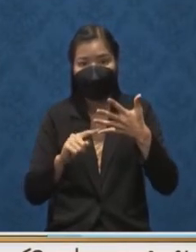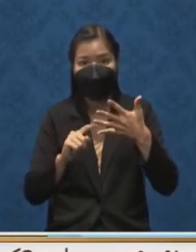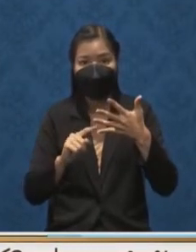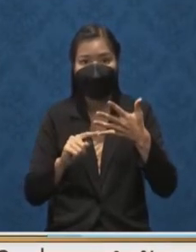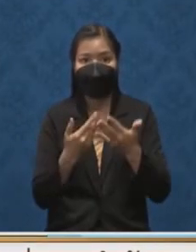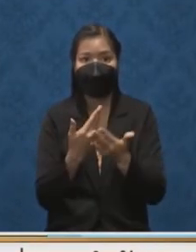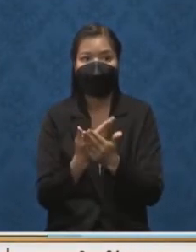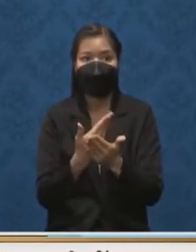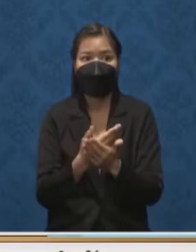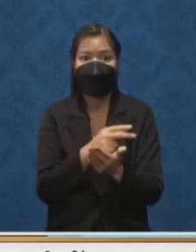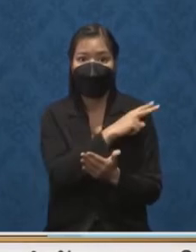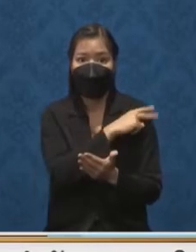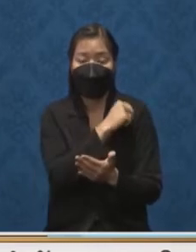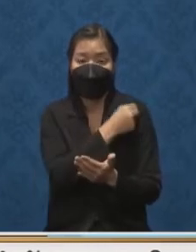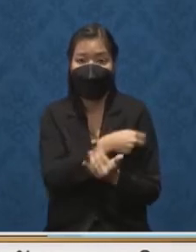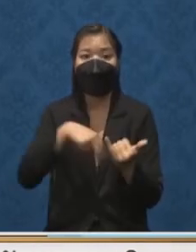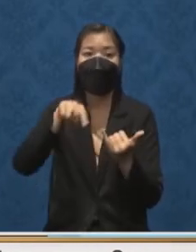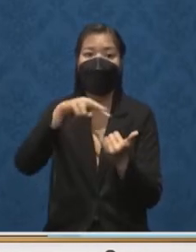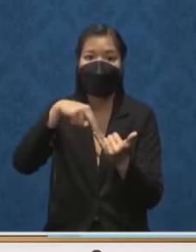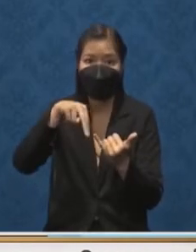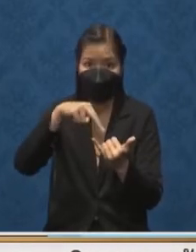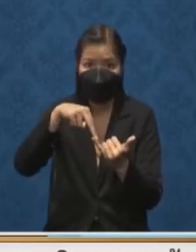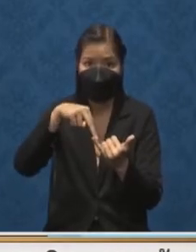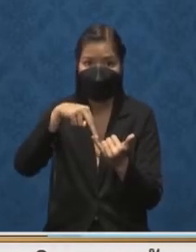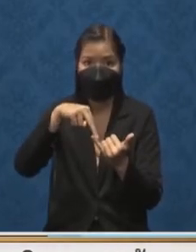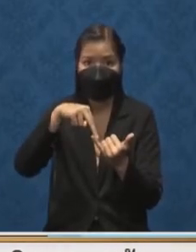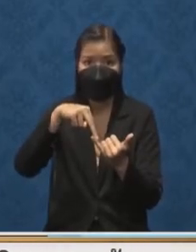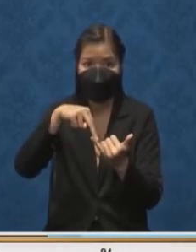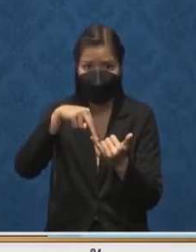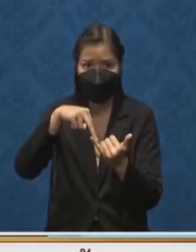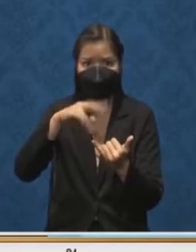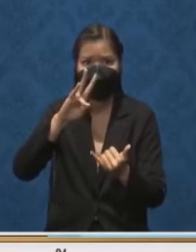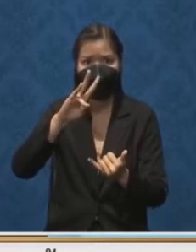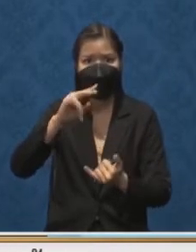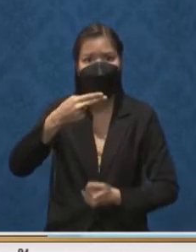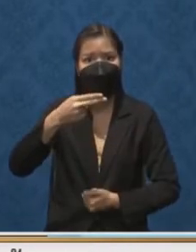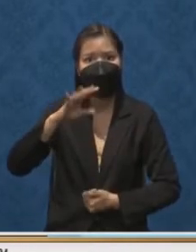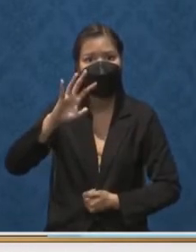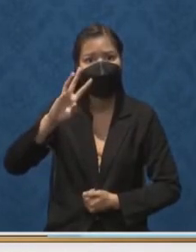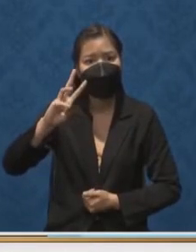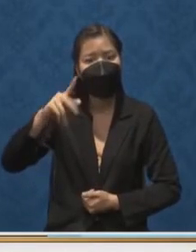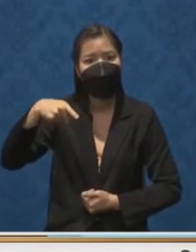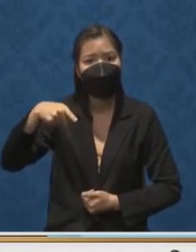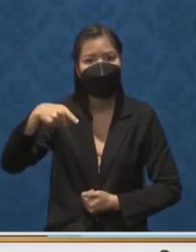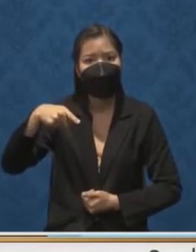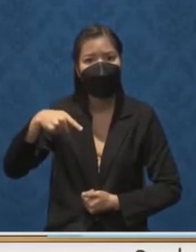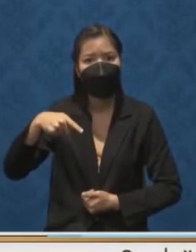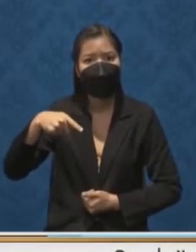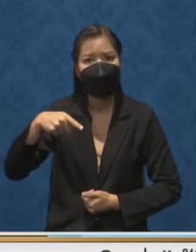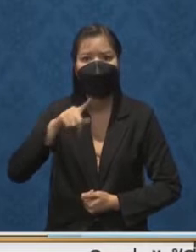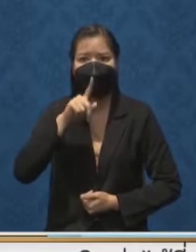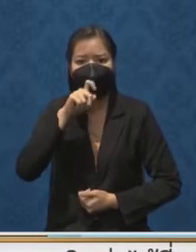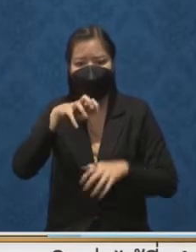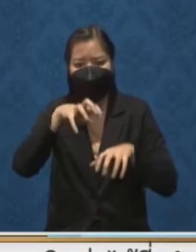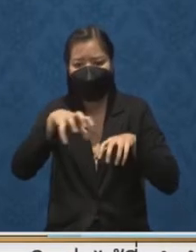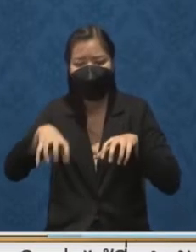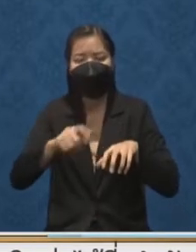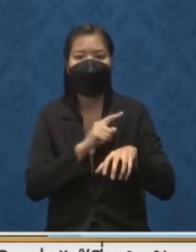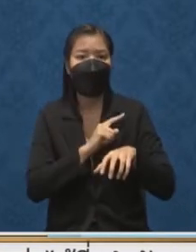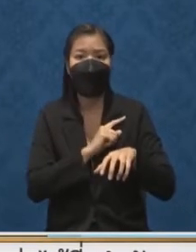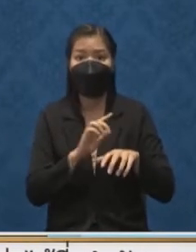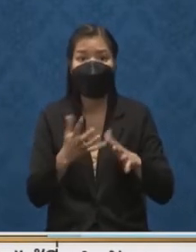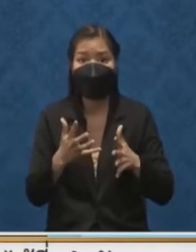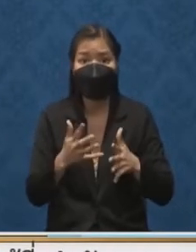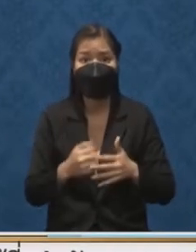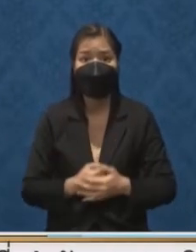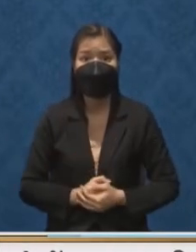76,000 ล้านอันนี้ไม่มหนrintงานรัปสชอบแล้ครั ไม่มหนวยรกประมาณชติเจน